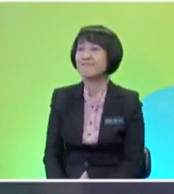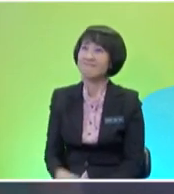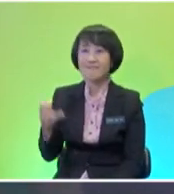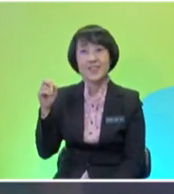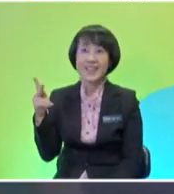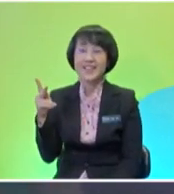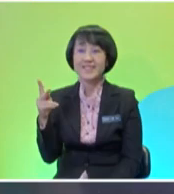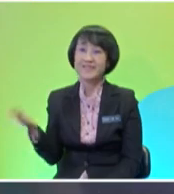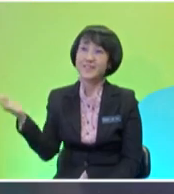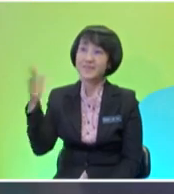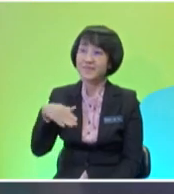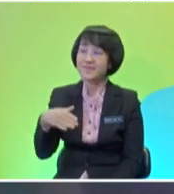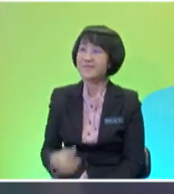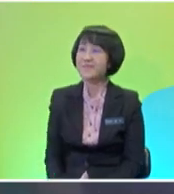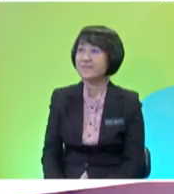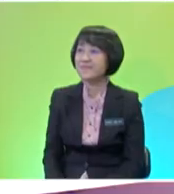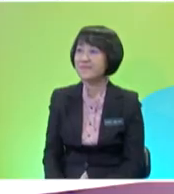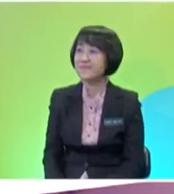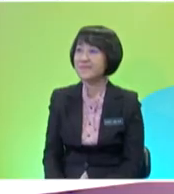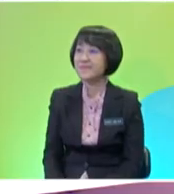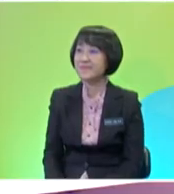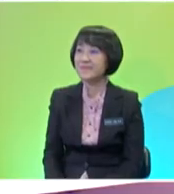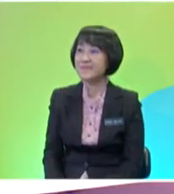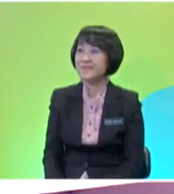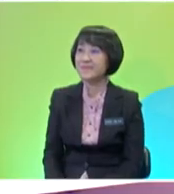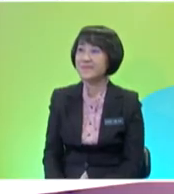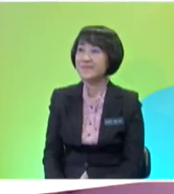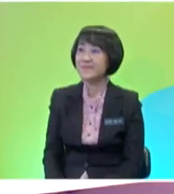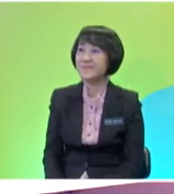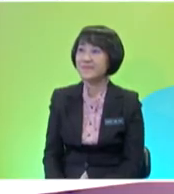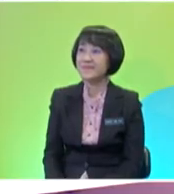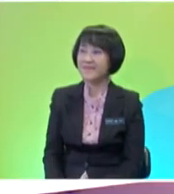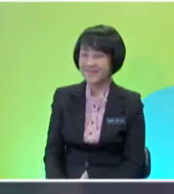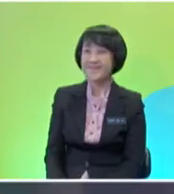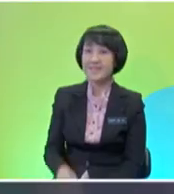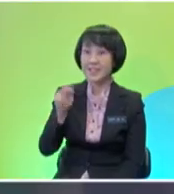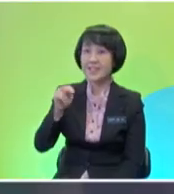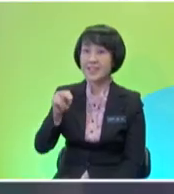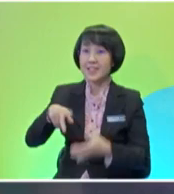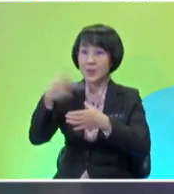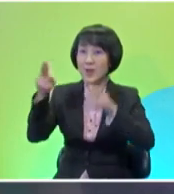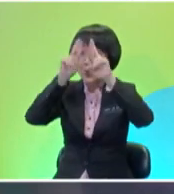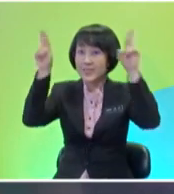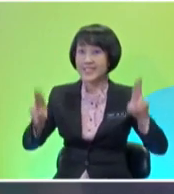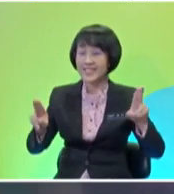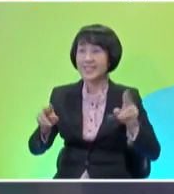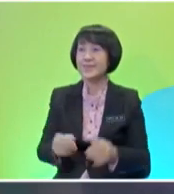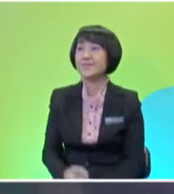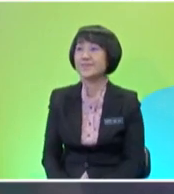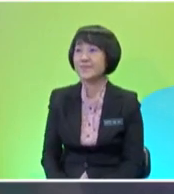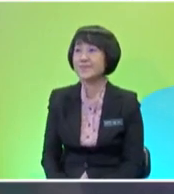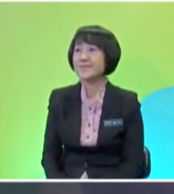Okey, baik. Nampaknya cikgu dah siapkan belum tu? Ya, tinggal yang bahagian sisi ni saja. Okey, sekejap lagi kita keluar terus uji. Okey, jadi cikgu nak siapkan